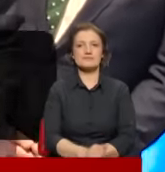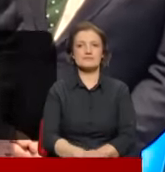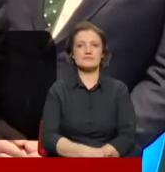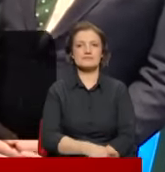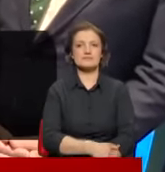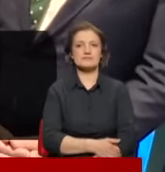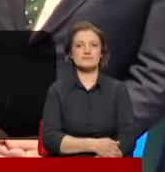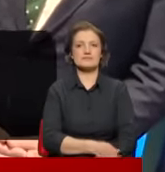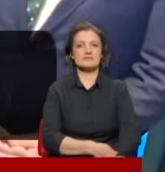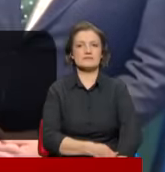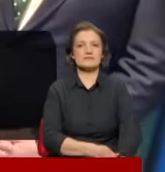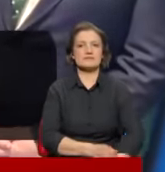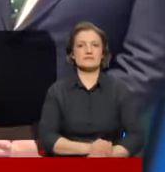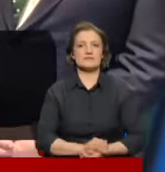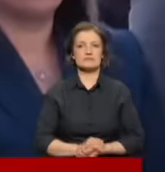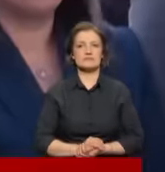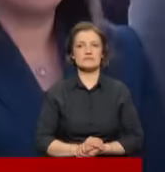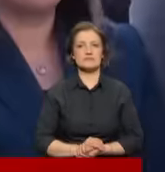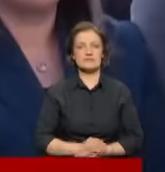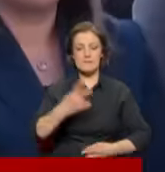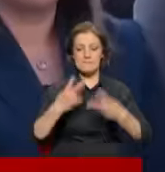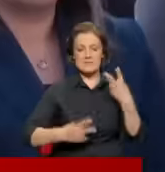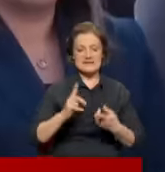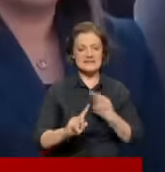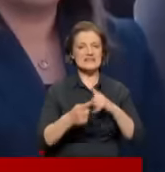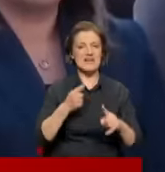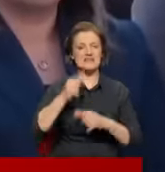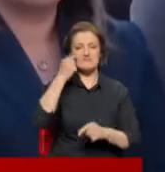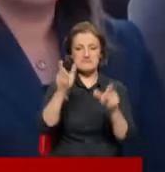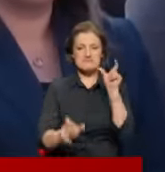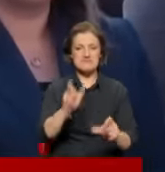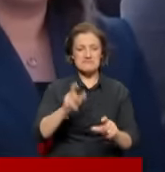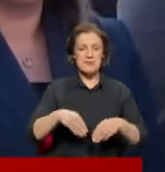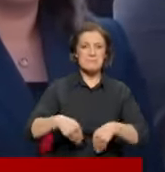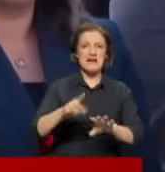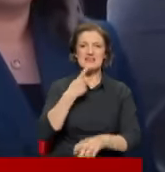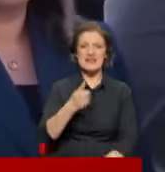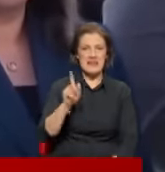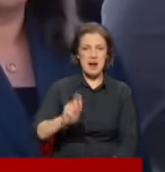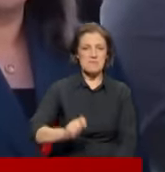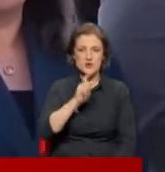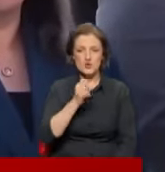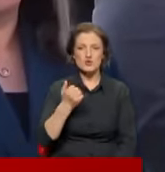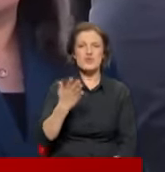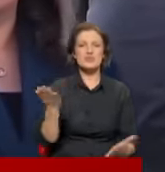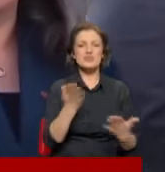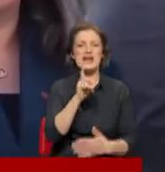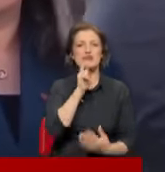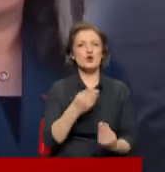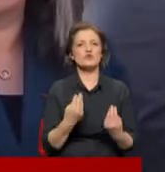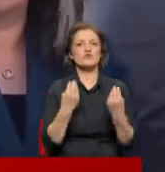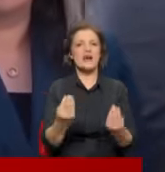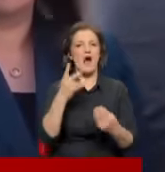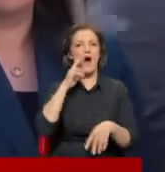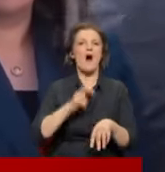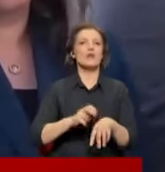Cumhurbaşkanı yardımcısı. Evet biz yaptık. Bazı siyasetçiler bırakın dediklerini yapmayı, neyi vaat ettiklerini